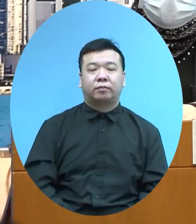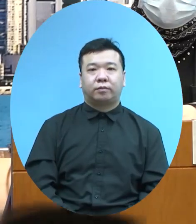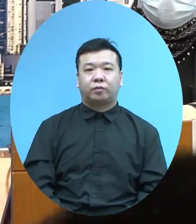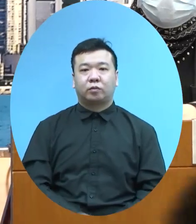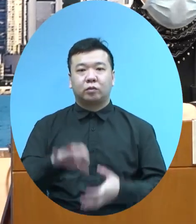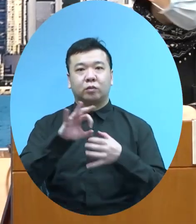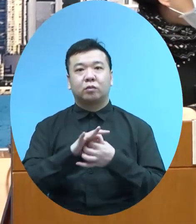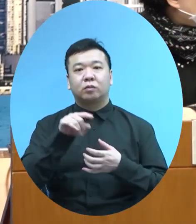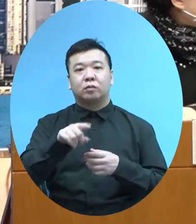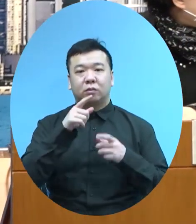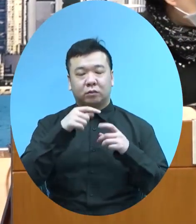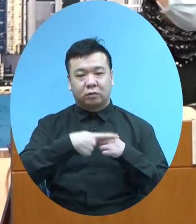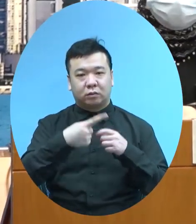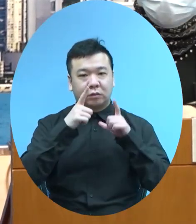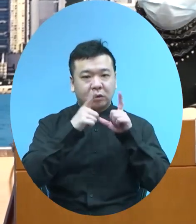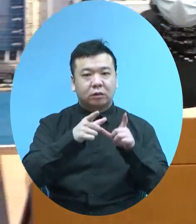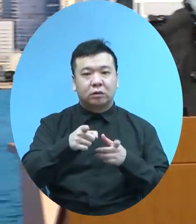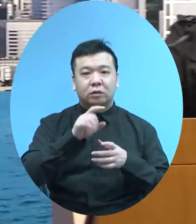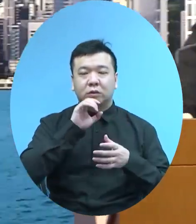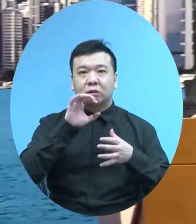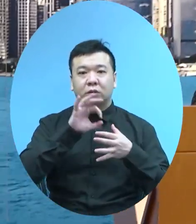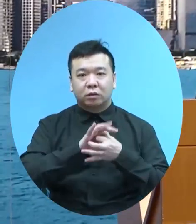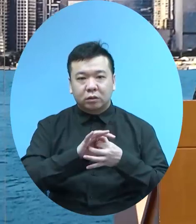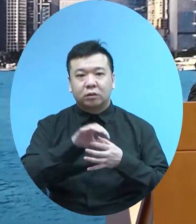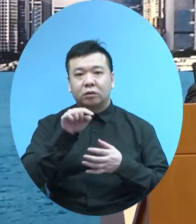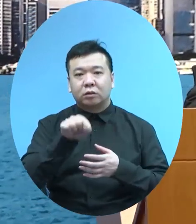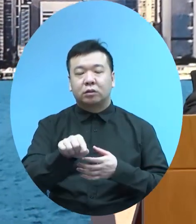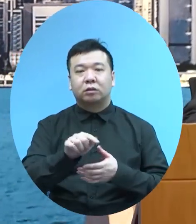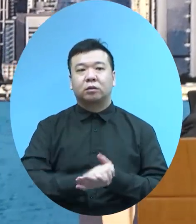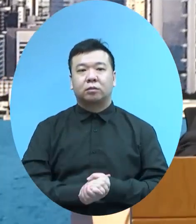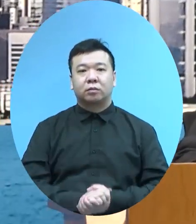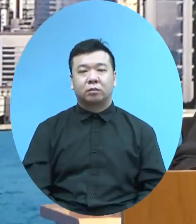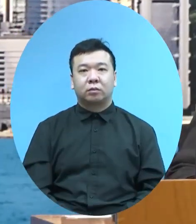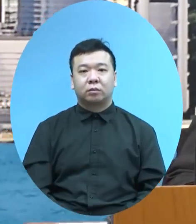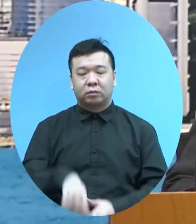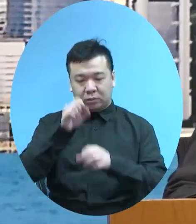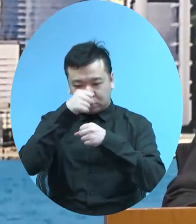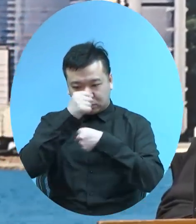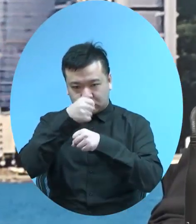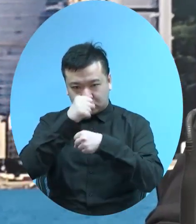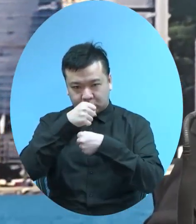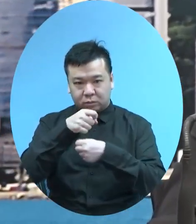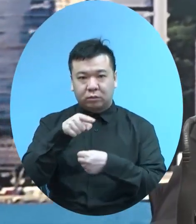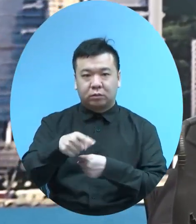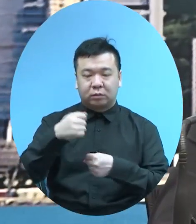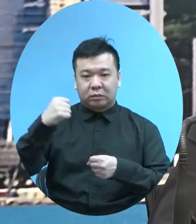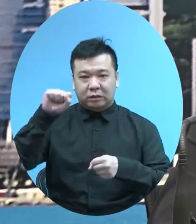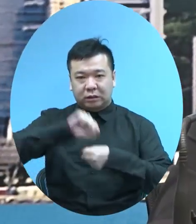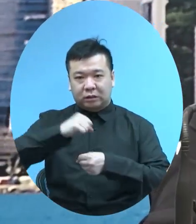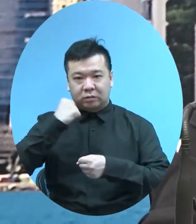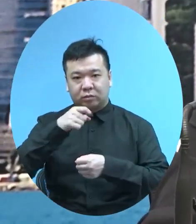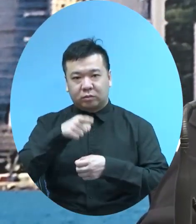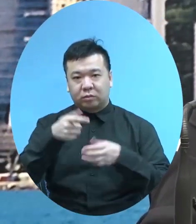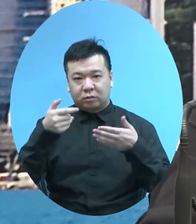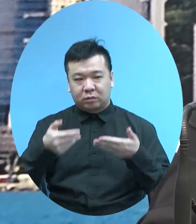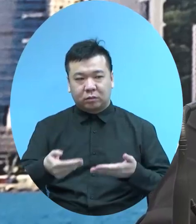那個我答咗第一題先。關於嗰個定，即係嗰個化驗，即係加強化驗嗰度咧，我哋而